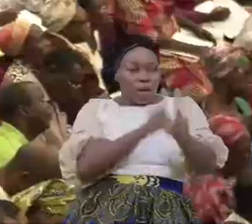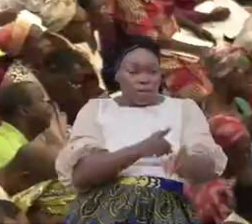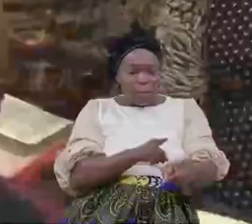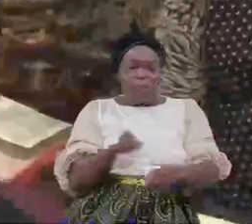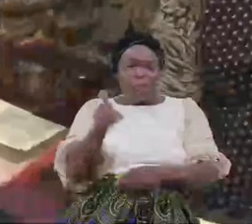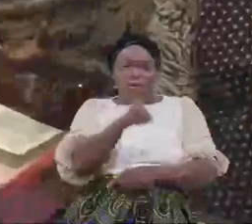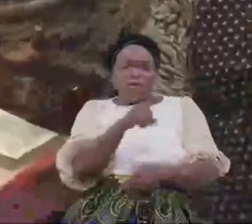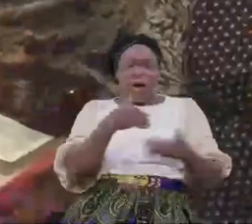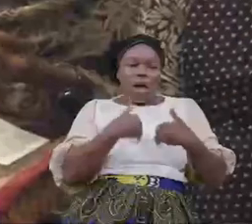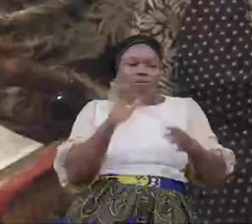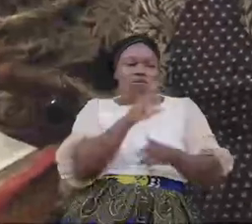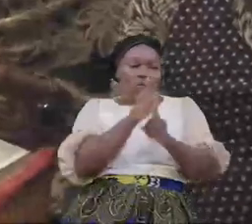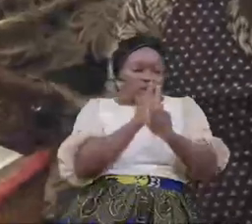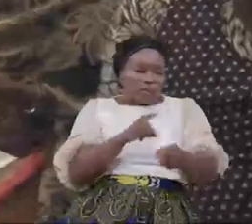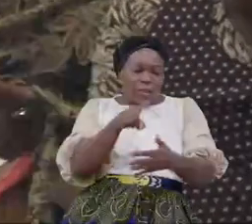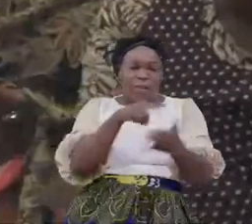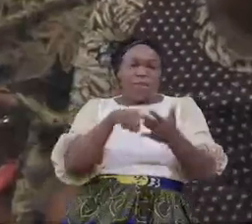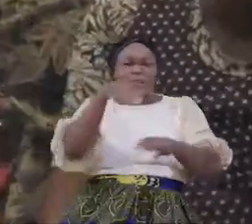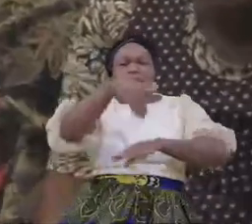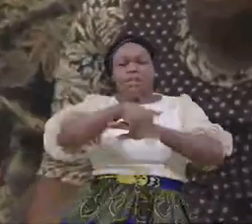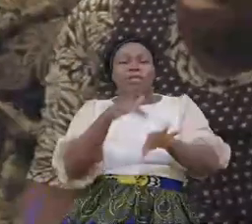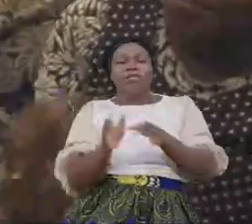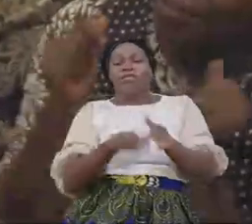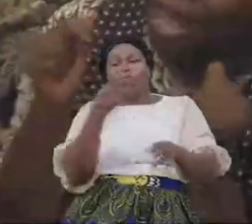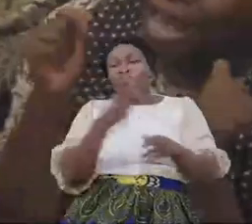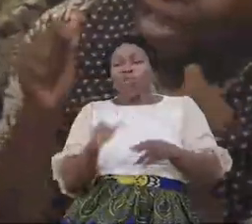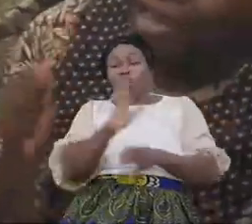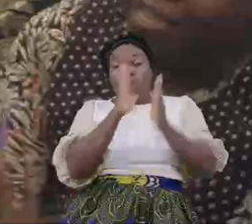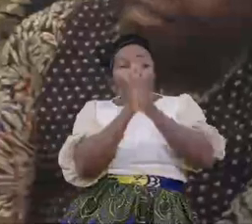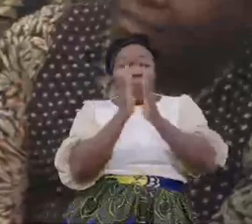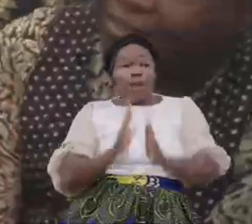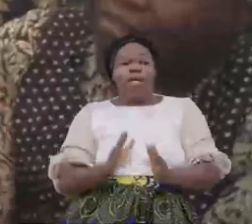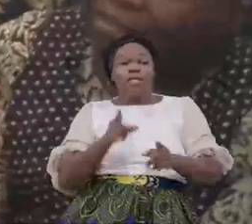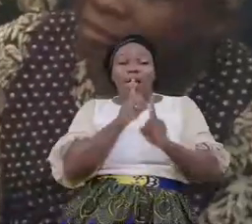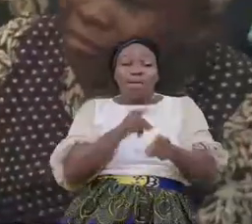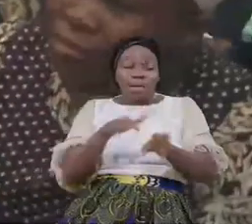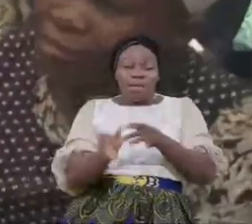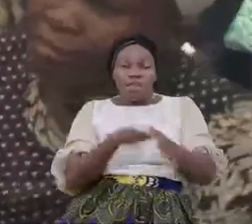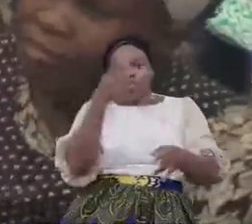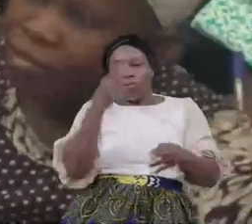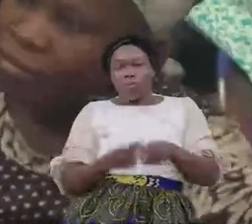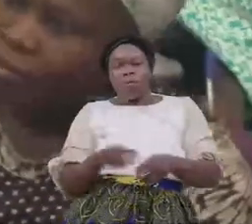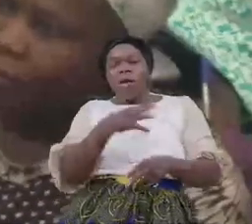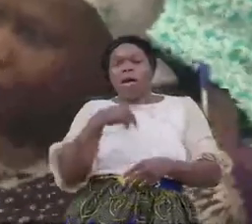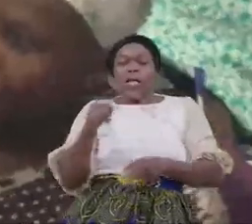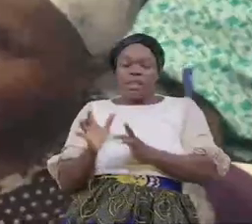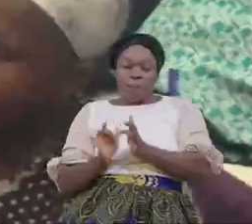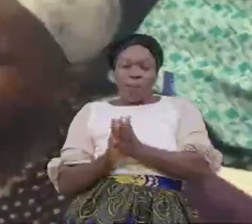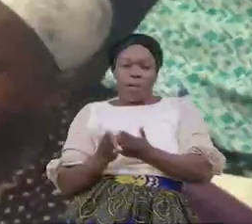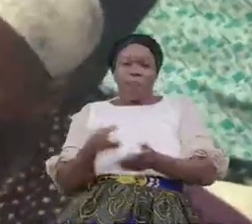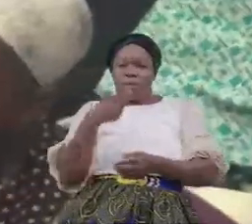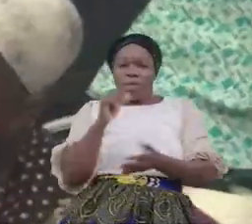votre requête. Ce soir, vous avez votre prière exaucée. Et puis, la Bible a dit et que